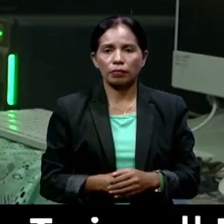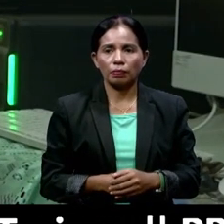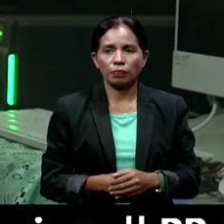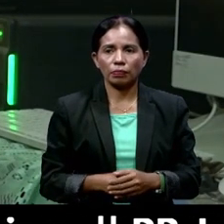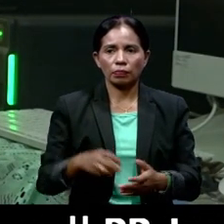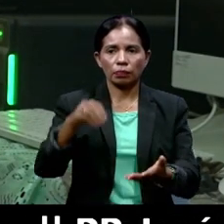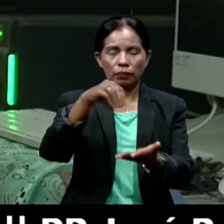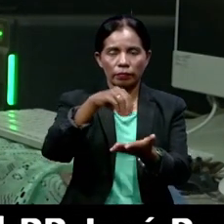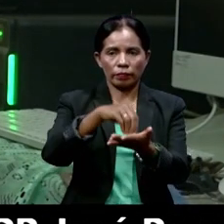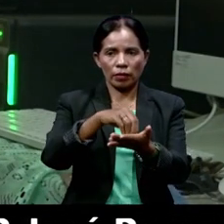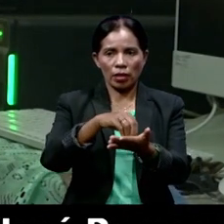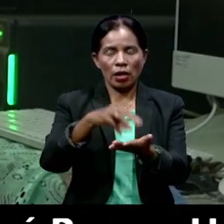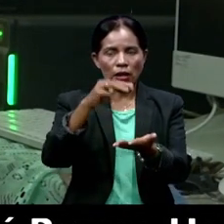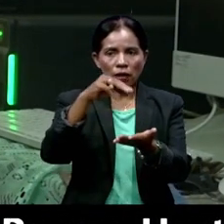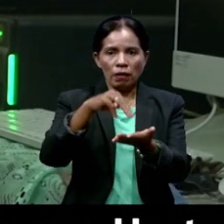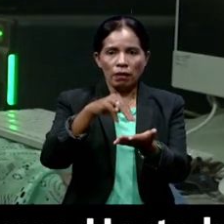koloka ba materi